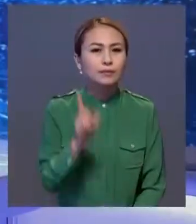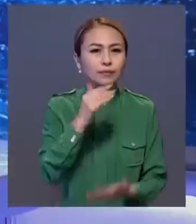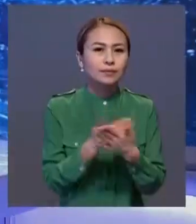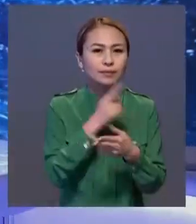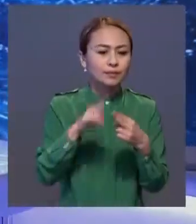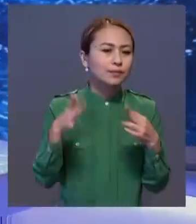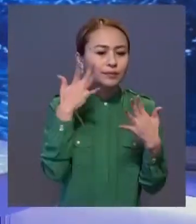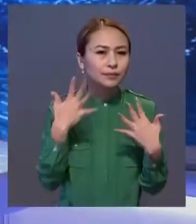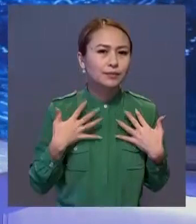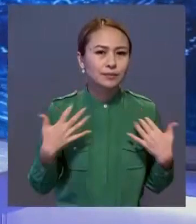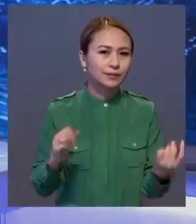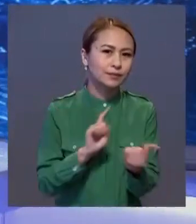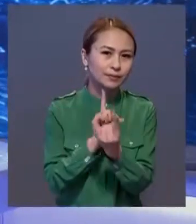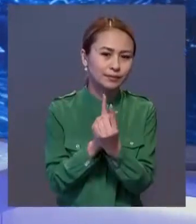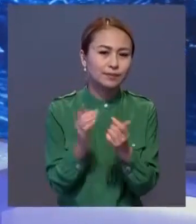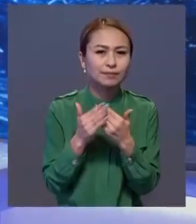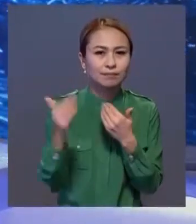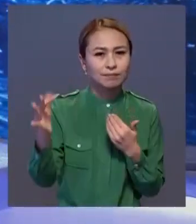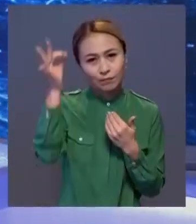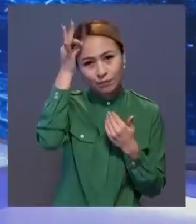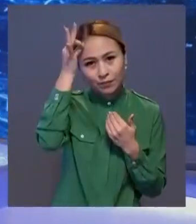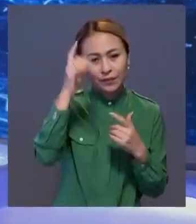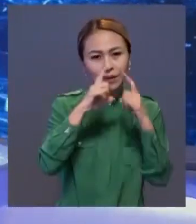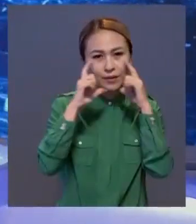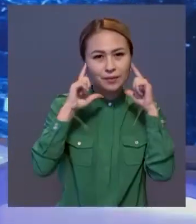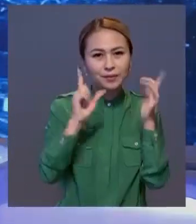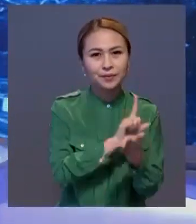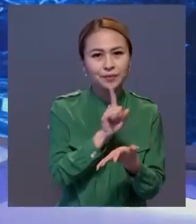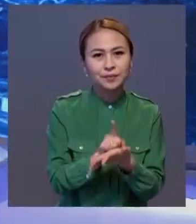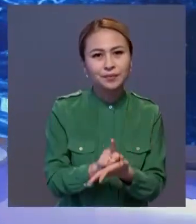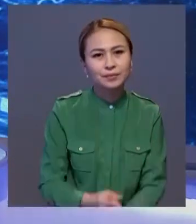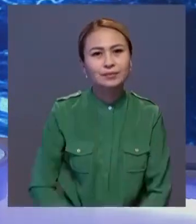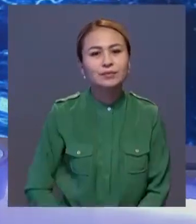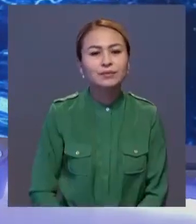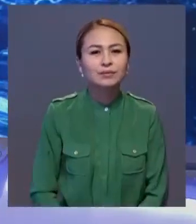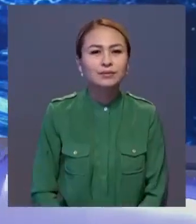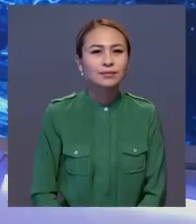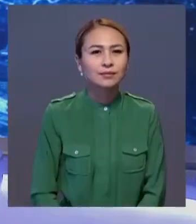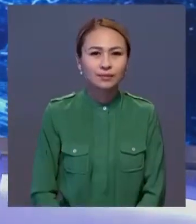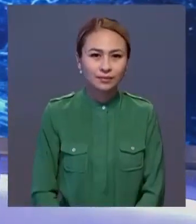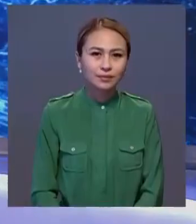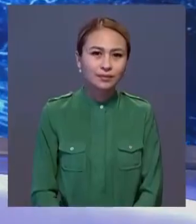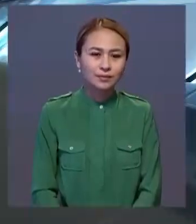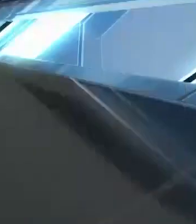Осы сағатқа келіп түскен жаңалықтардың реті тамам. Әлеуметтік арақашықтықты сақтап, маска тағып жүруді де ұмытпаңыздар.